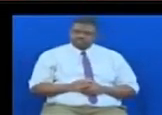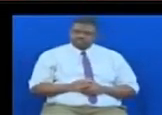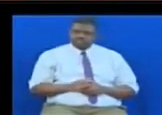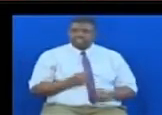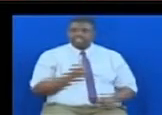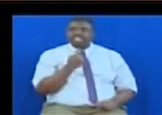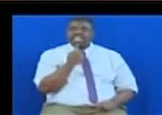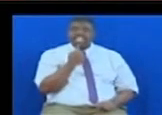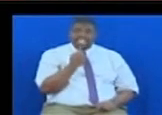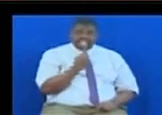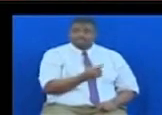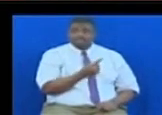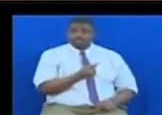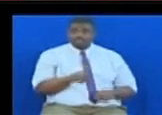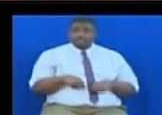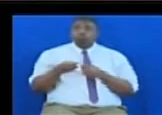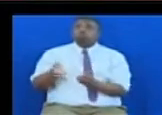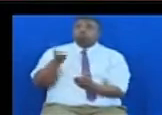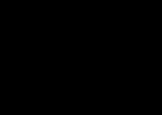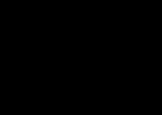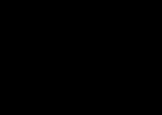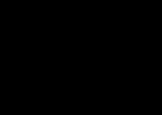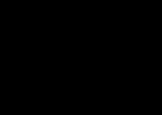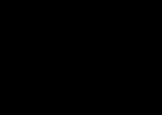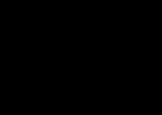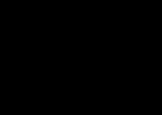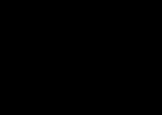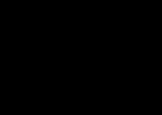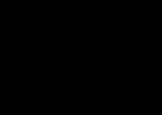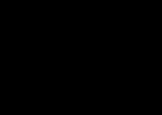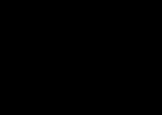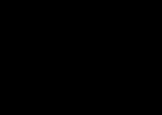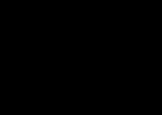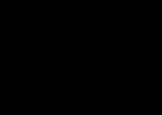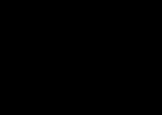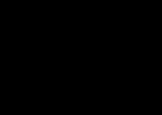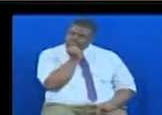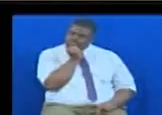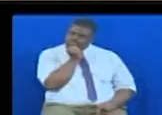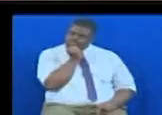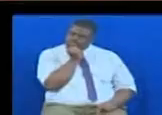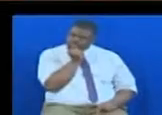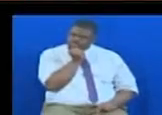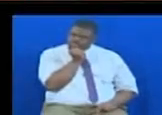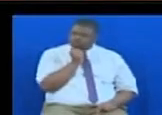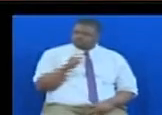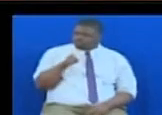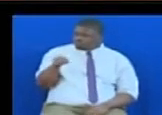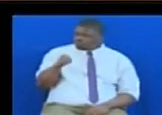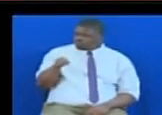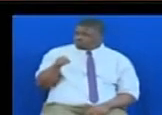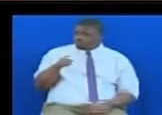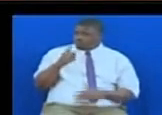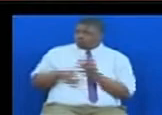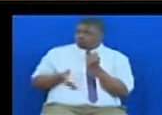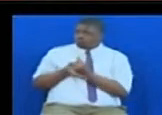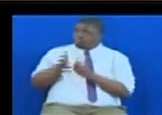Nimesema nitoe ushuhuda kwa sababu ndio kweli. Tukikaa wenyewe tunasema tumekiri. Hii mashine imetudhibiti kila